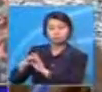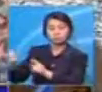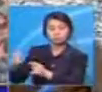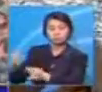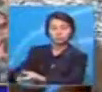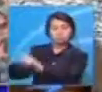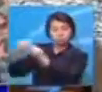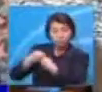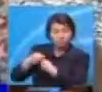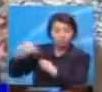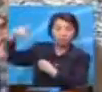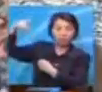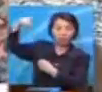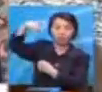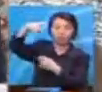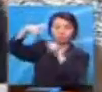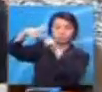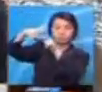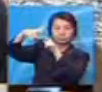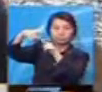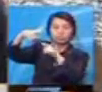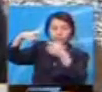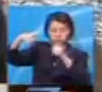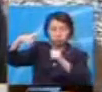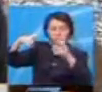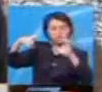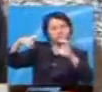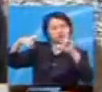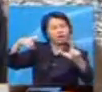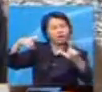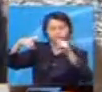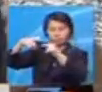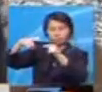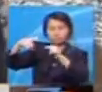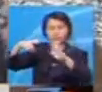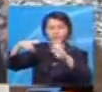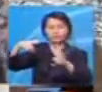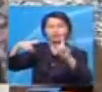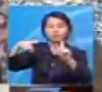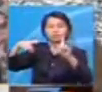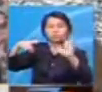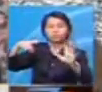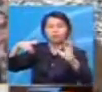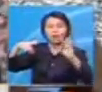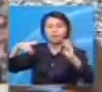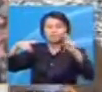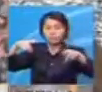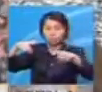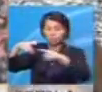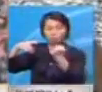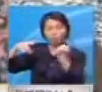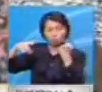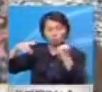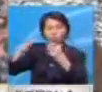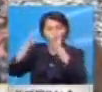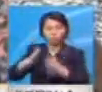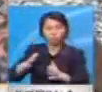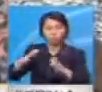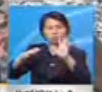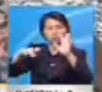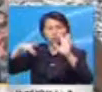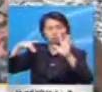kepada kita satu unit pesawat jenis CL 415 MP dengan kekuatan anggota seramai